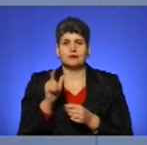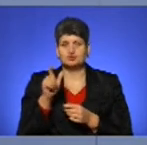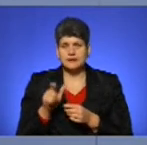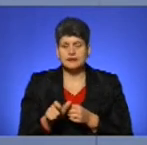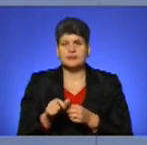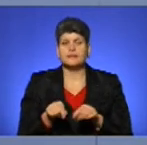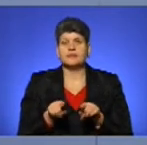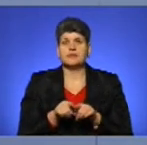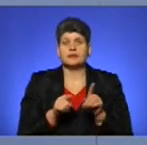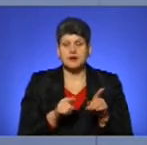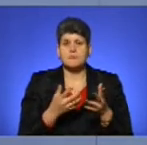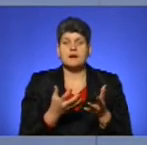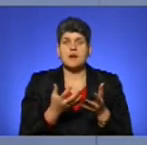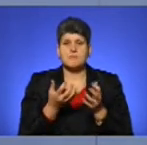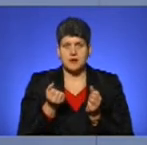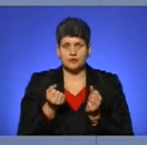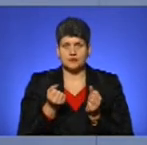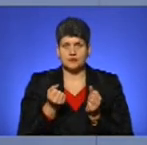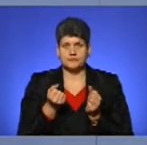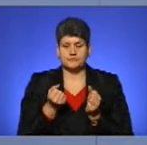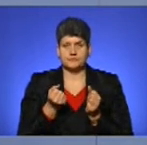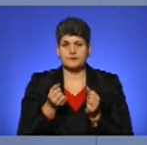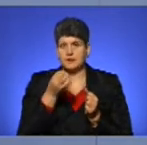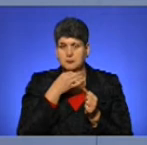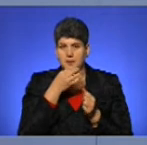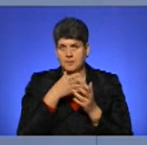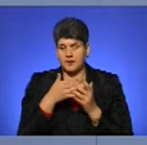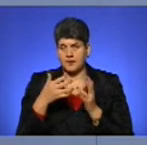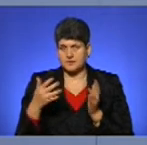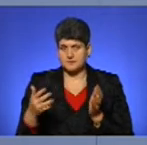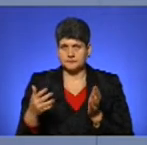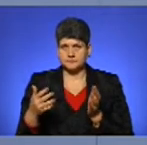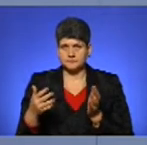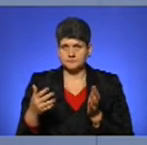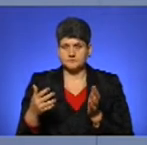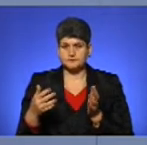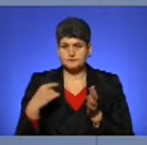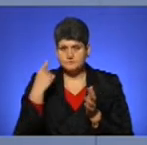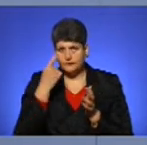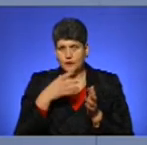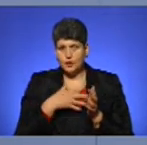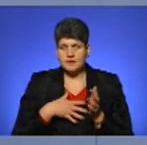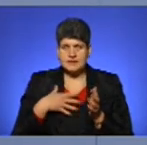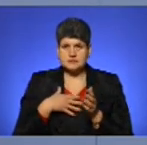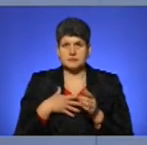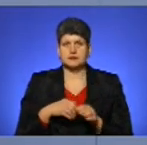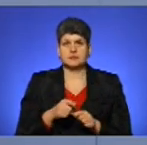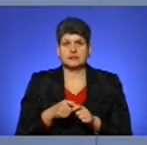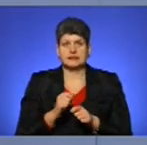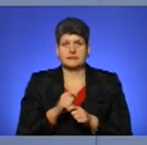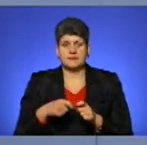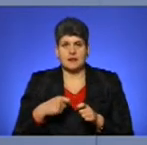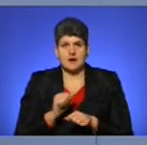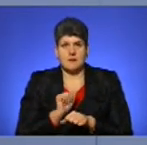чином, приймаючи ретровірусні препарати, в організмі гальмується вірус,